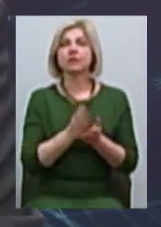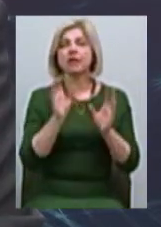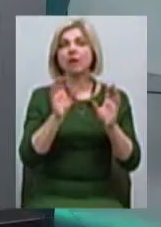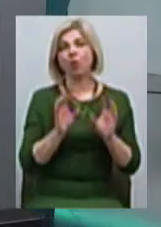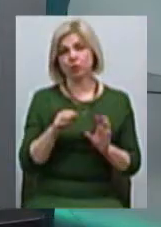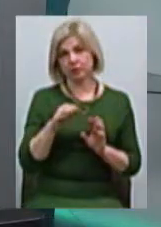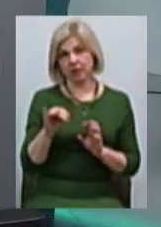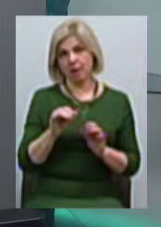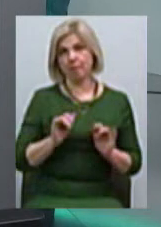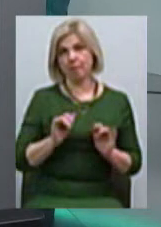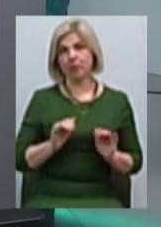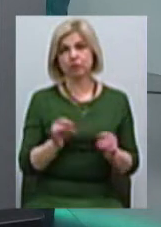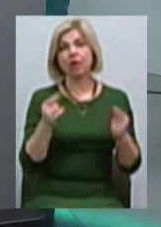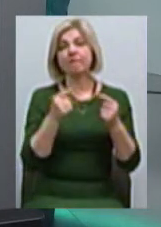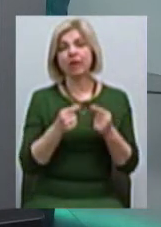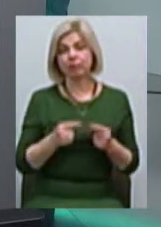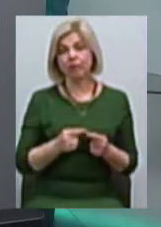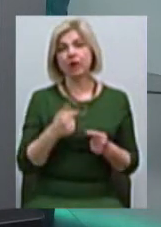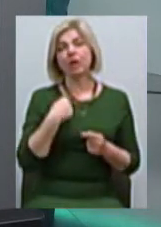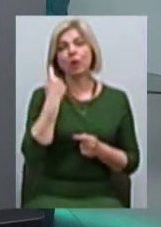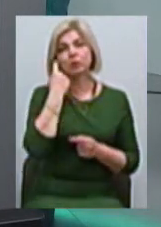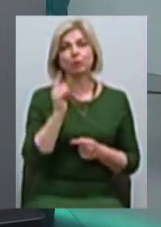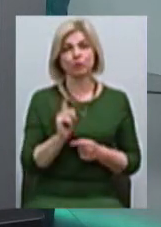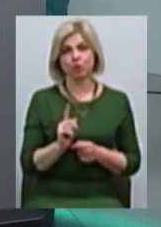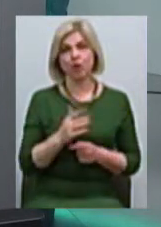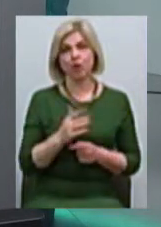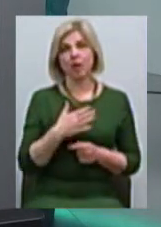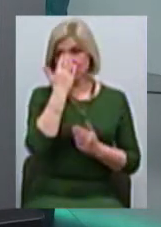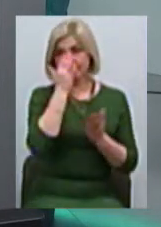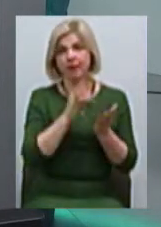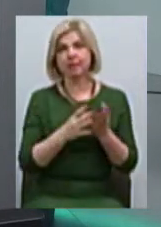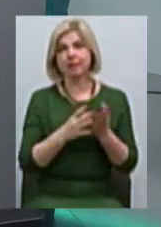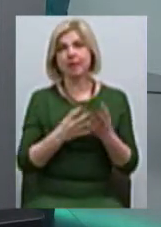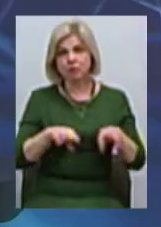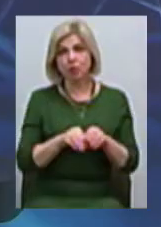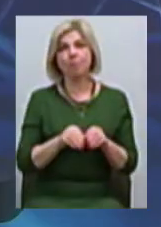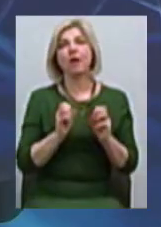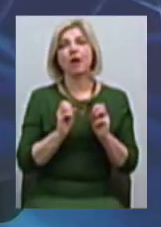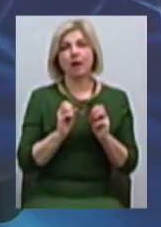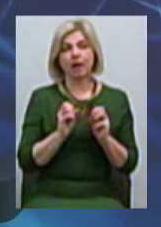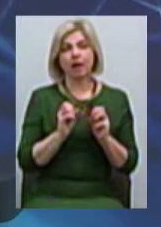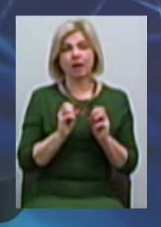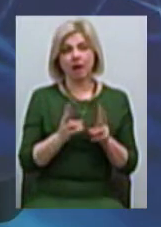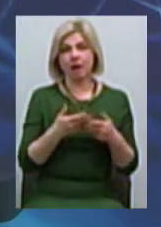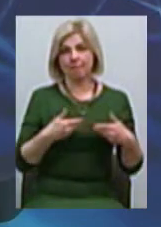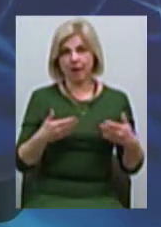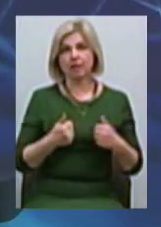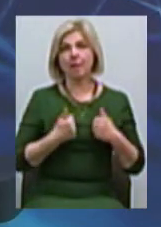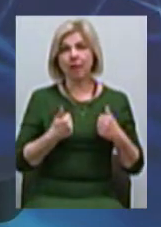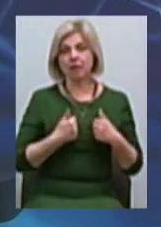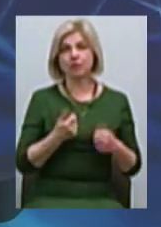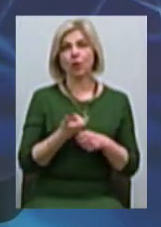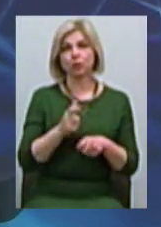процесу. Відповідно, я думаю, що наша мета разом, як ми з ними намагаємося дуже